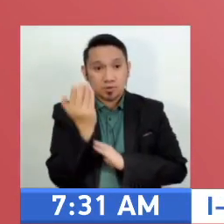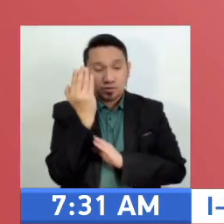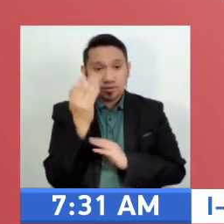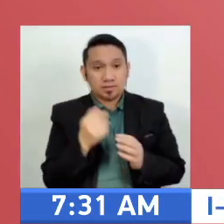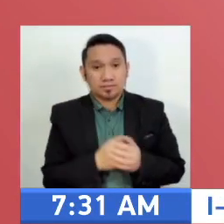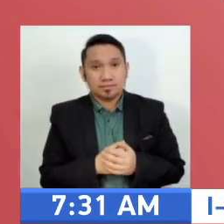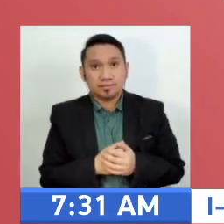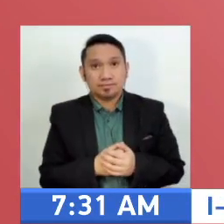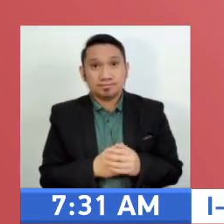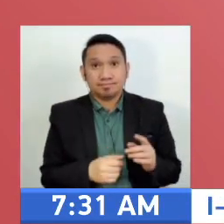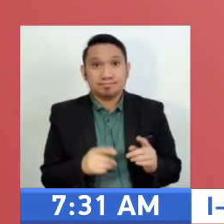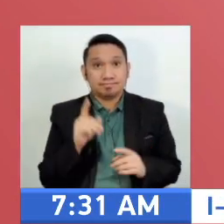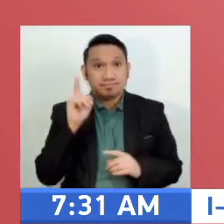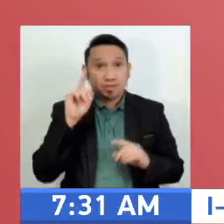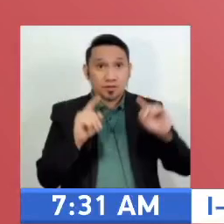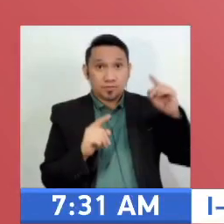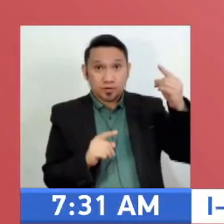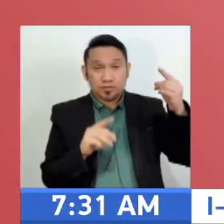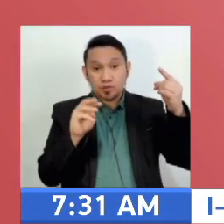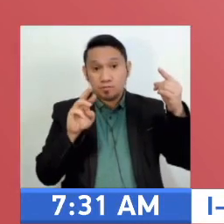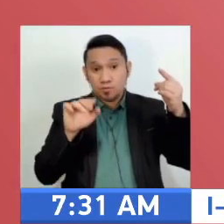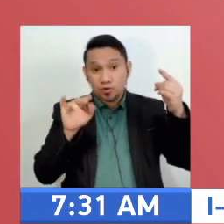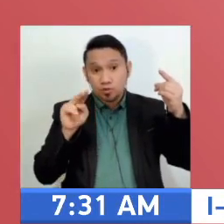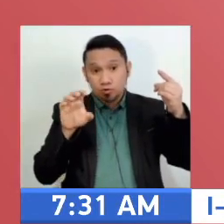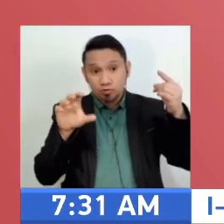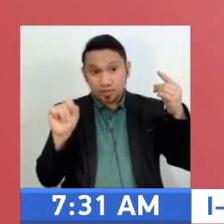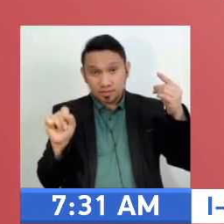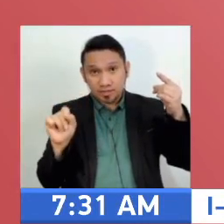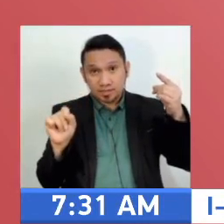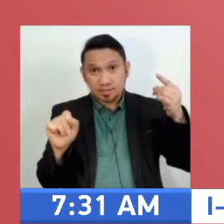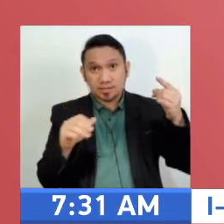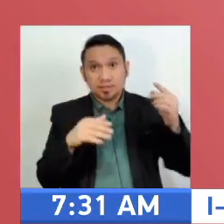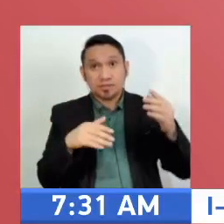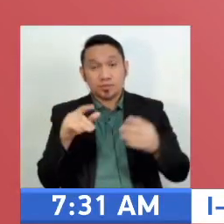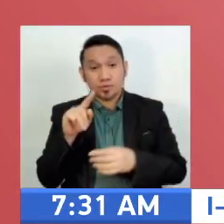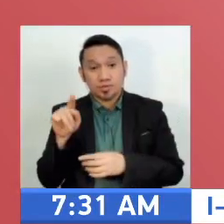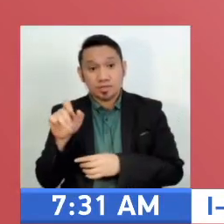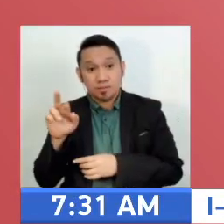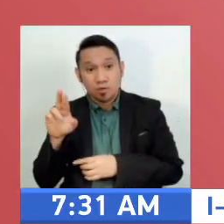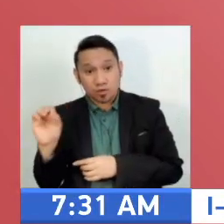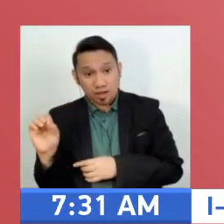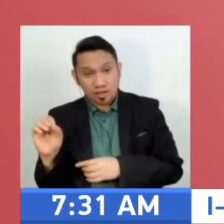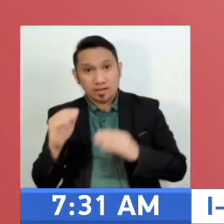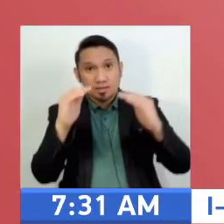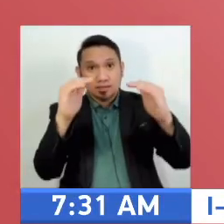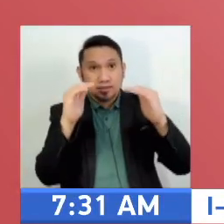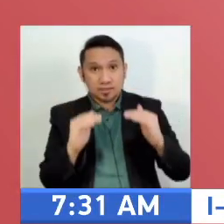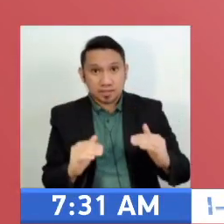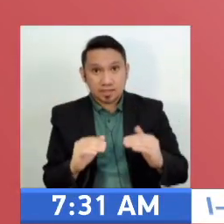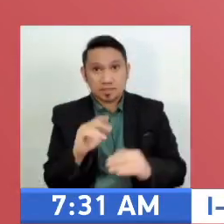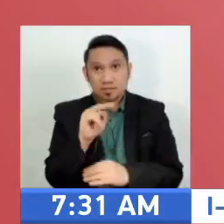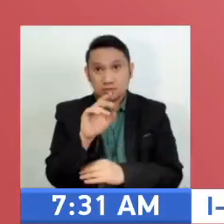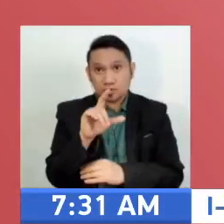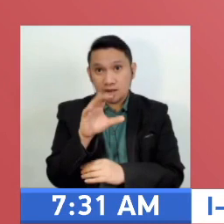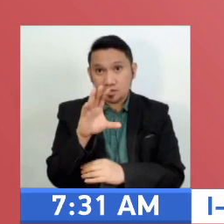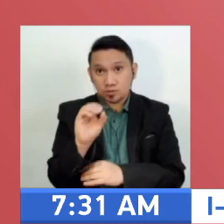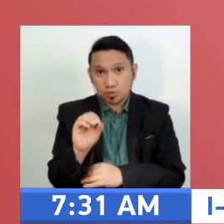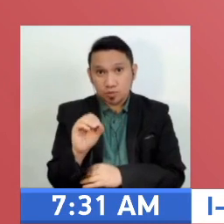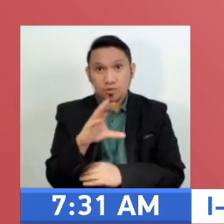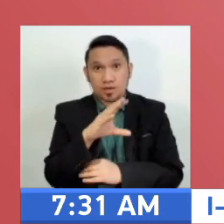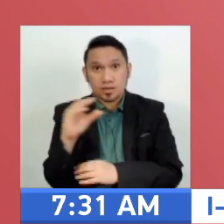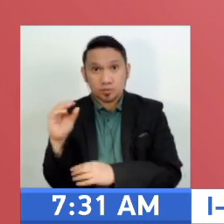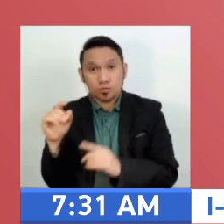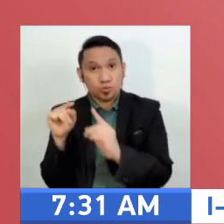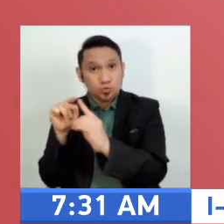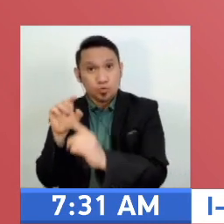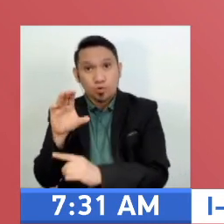mula sa Mel Lopez Boulevard hanggang N. Zamora Street. Gayun din ang Nolasco Street mula sa Morga Street hanggang Concha Street at Santa